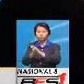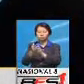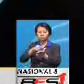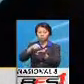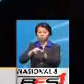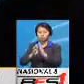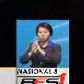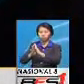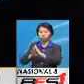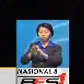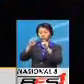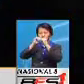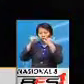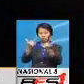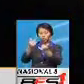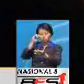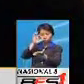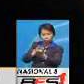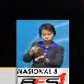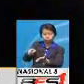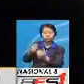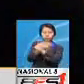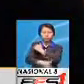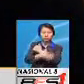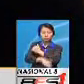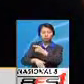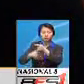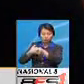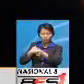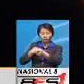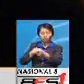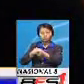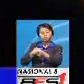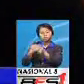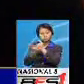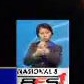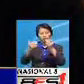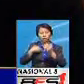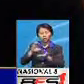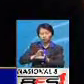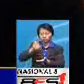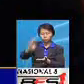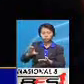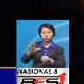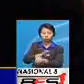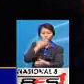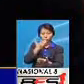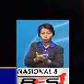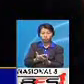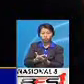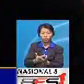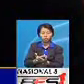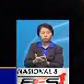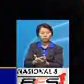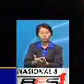syarikat-syarikat terhadap Malaysia sebagai sebuah negara yang mempunyai iklim pelaburan yang cukup baik r